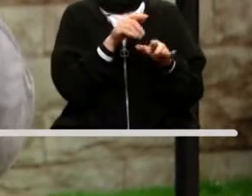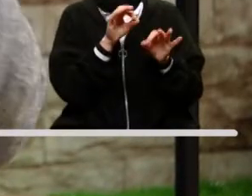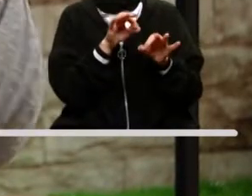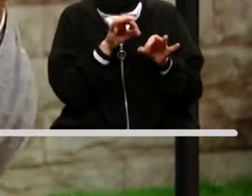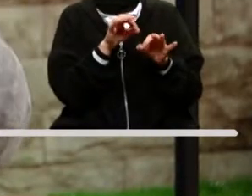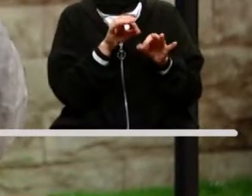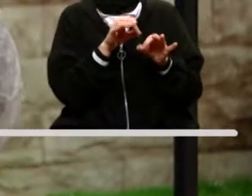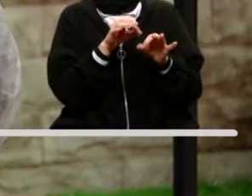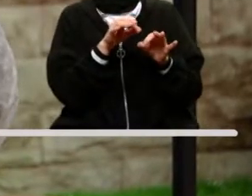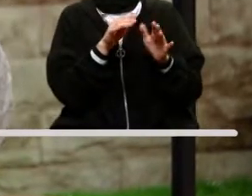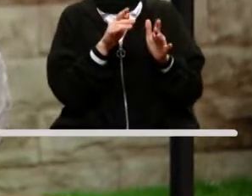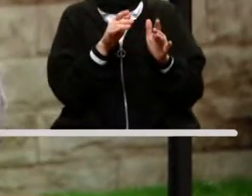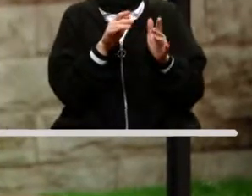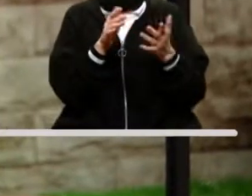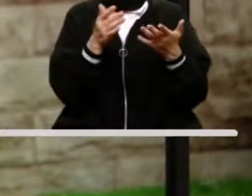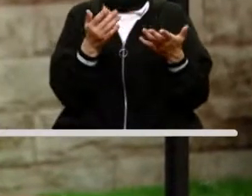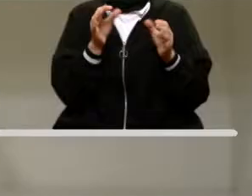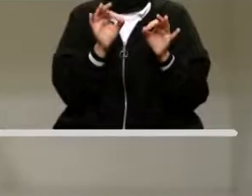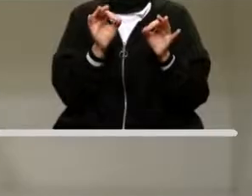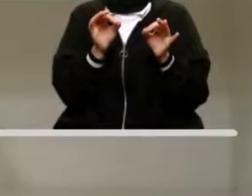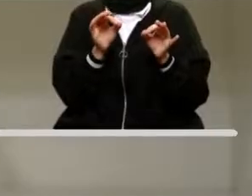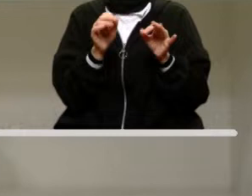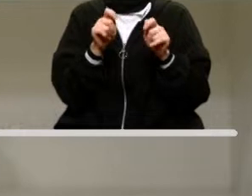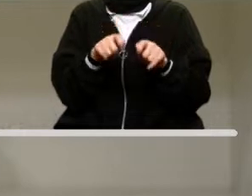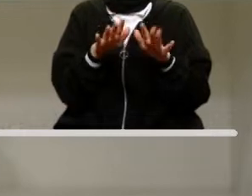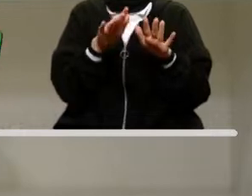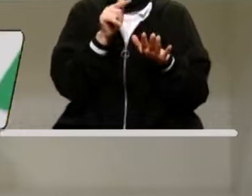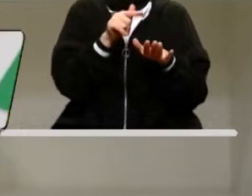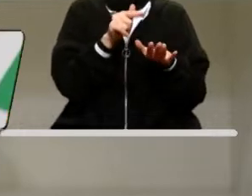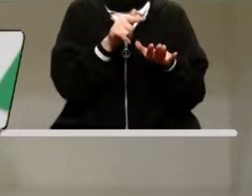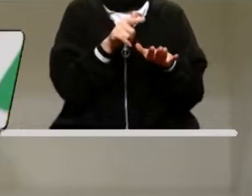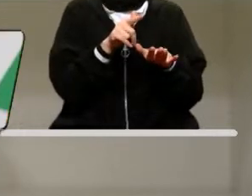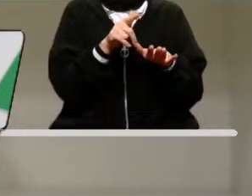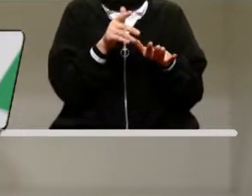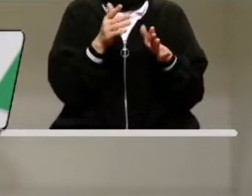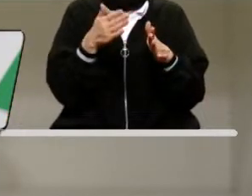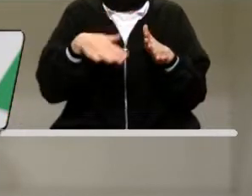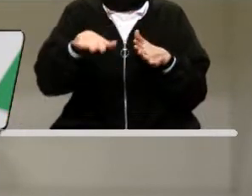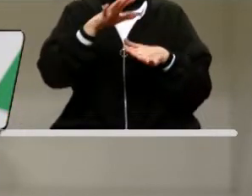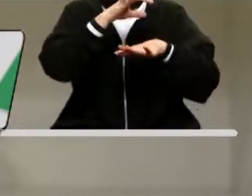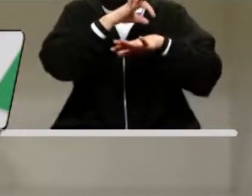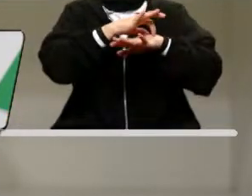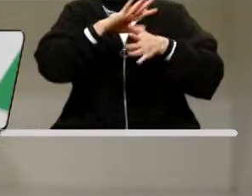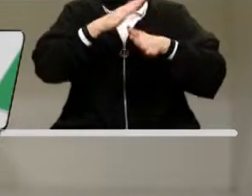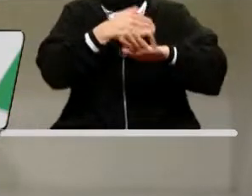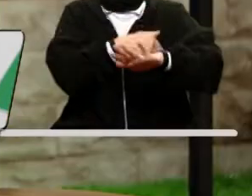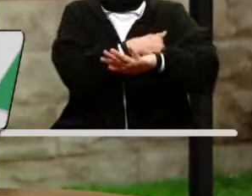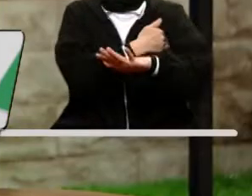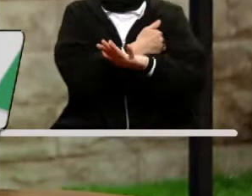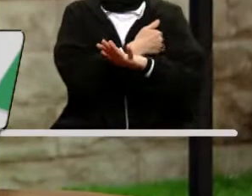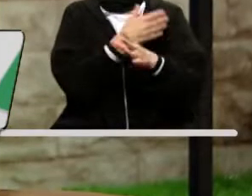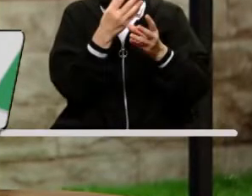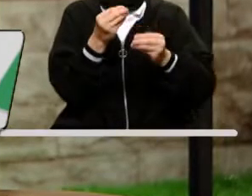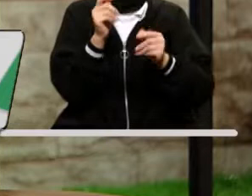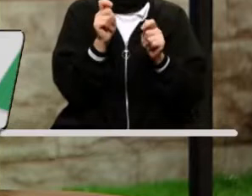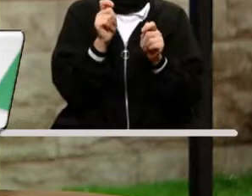avukat olmak zorunda değil. Ara meslekler, meslek okullarına bazen teşvik etmek gerekebilir. Yani çocuğu